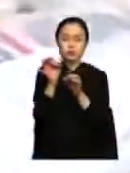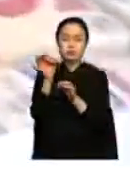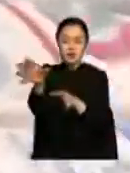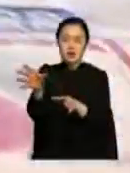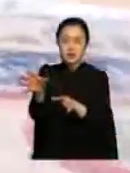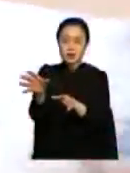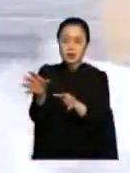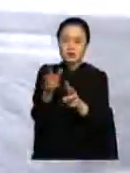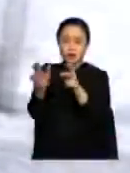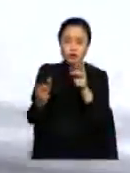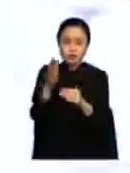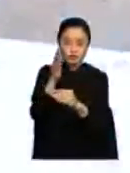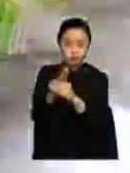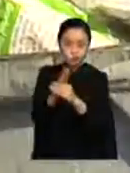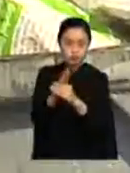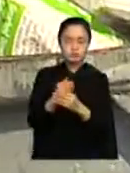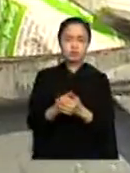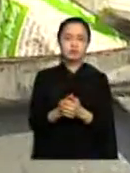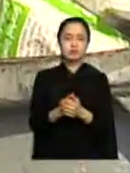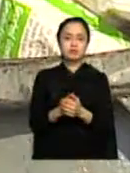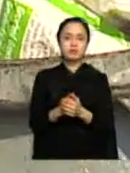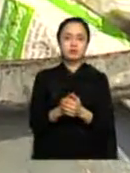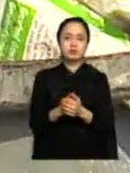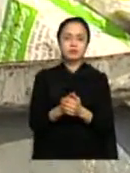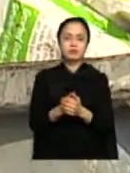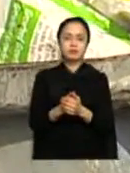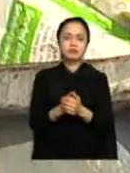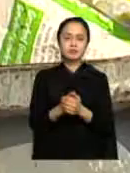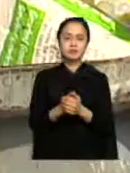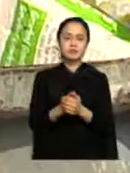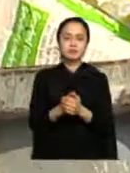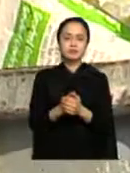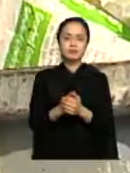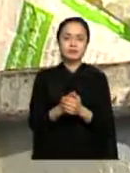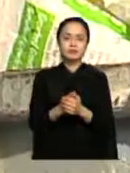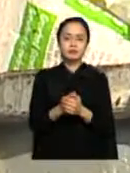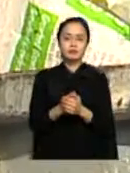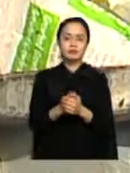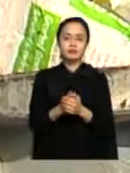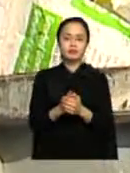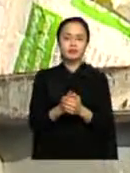구청 행정을 이용하고 있습니다. 딜라이브 서울경기 케이블TV 박영찬입니다.